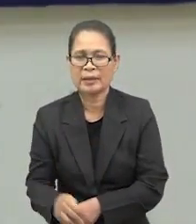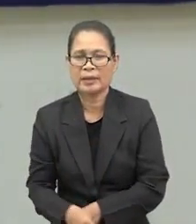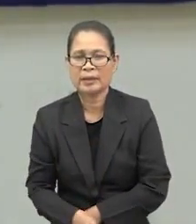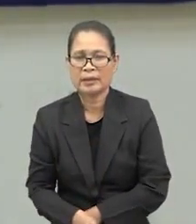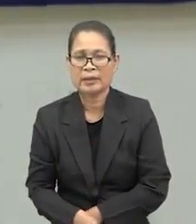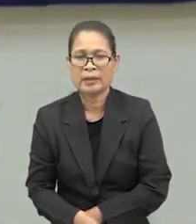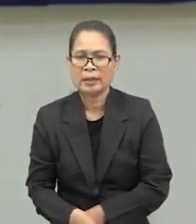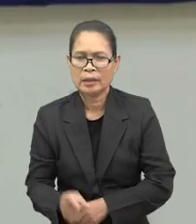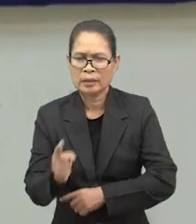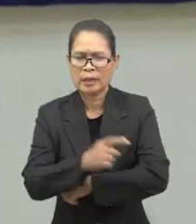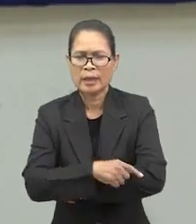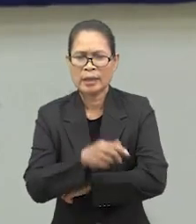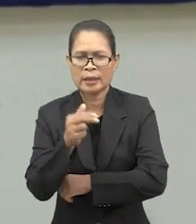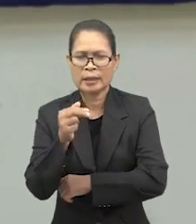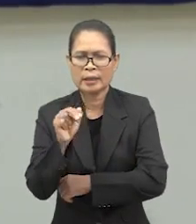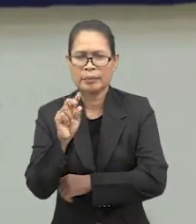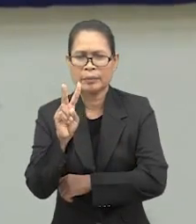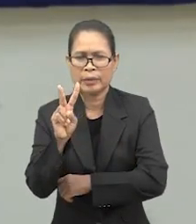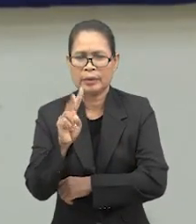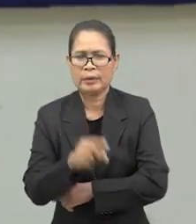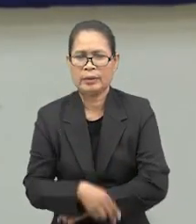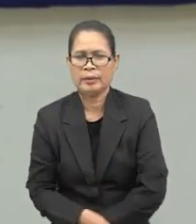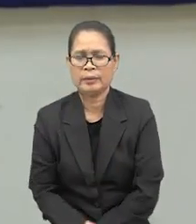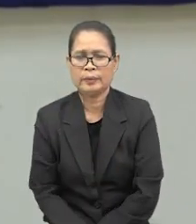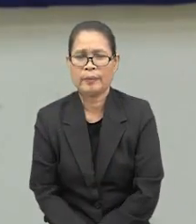chà ngày tìm phí